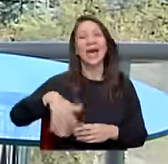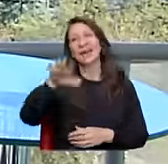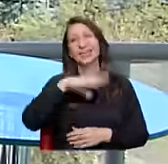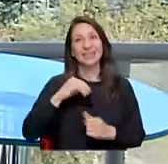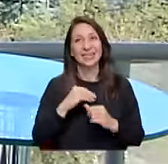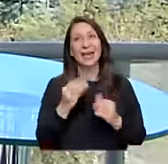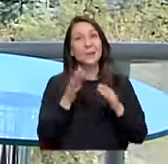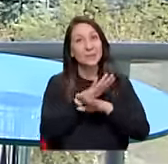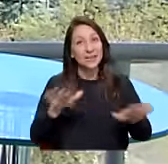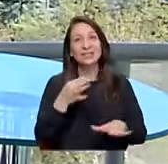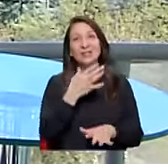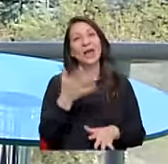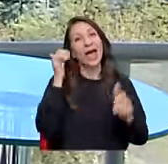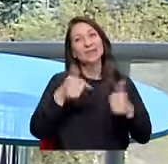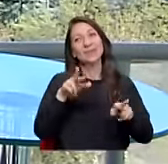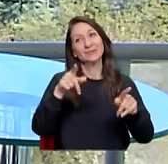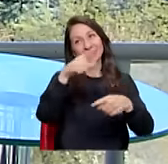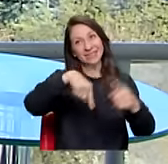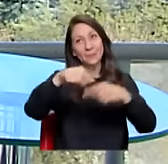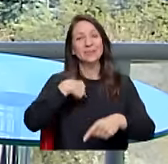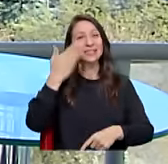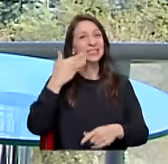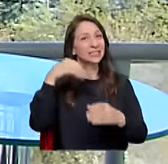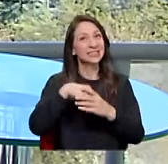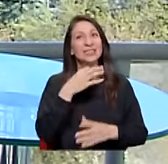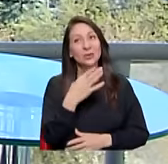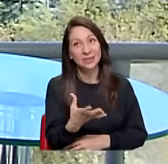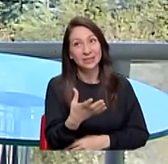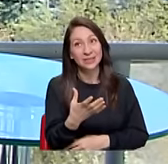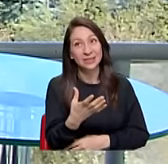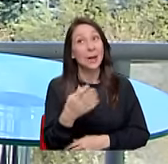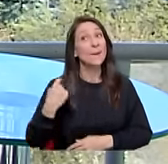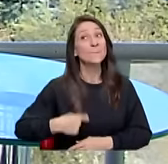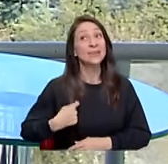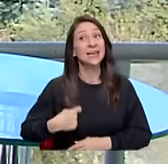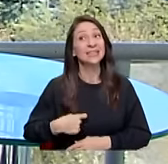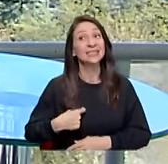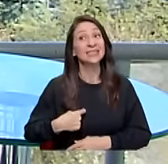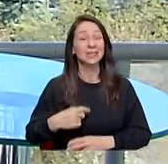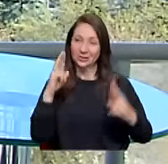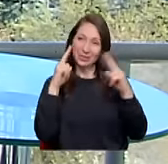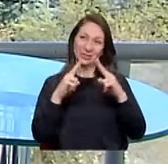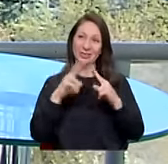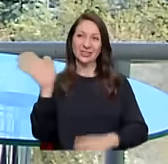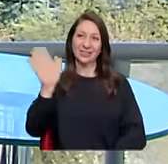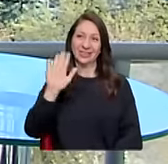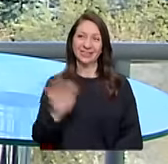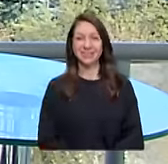herkesi. Kapatırken teşekkürümüz sizlere. Bizi izlediğiniz için teşekkür ederiz. Pazartesi günü görüşürüz. Hoşçakalın.